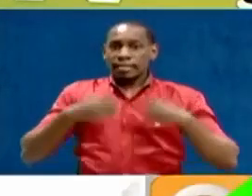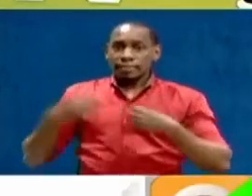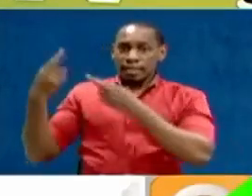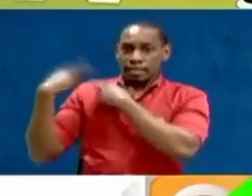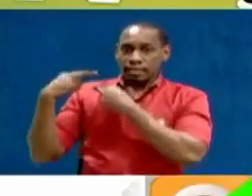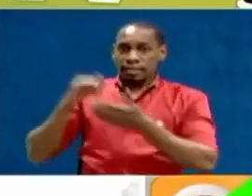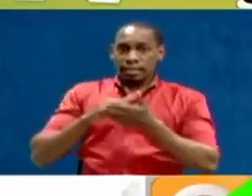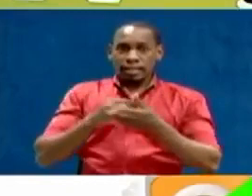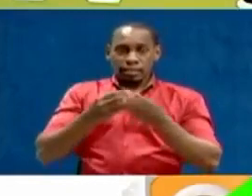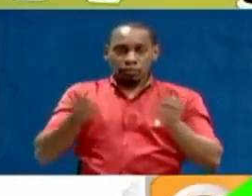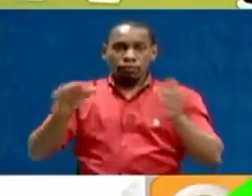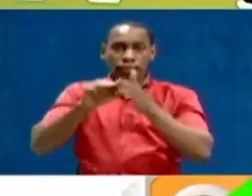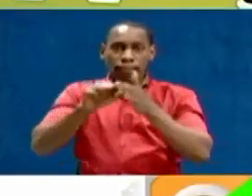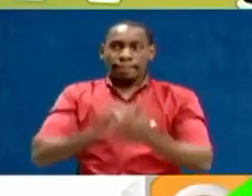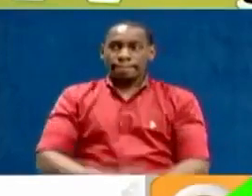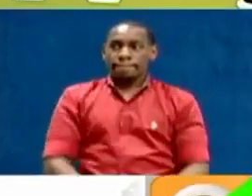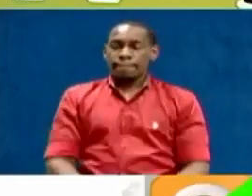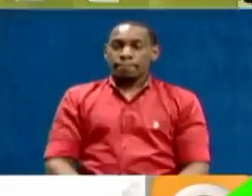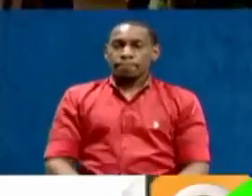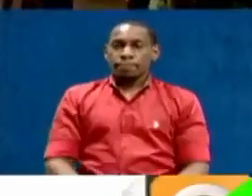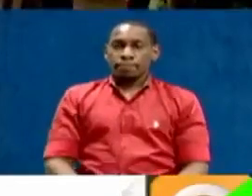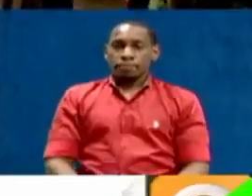jukumu la kuziba pengo hilo.